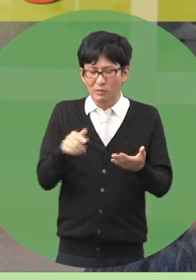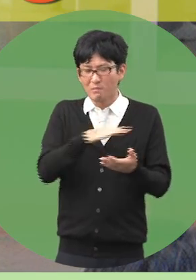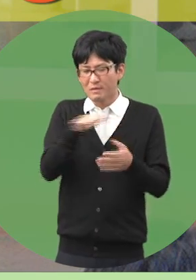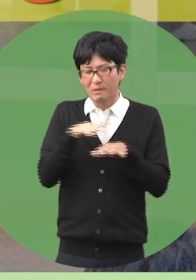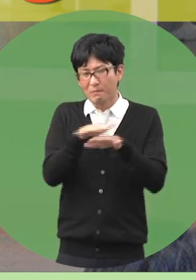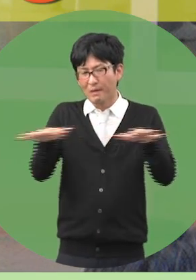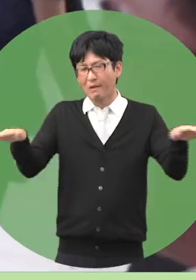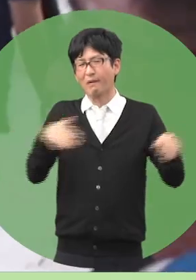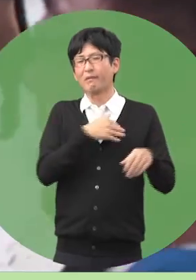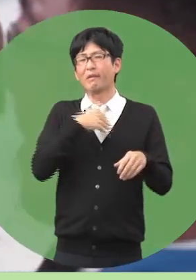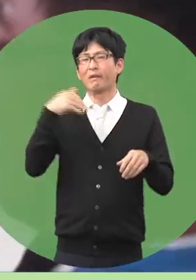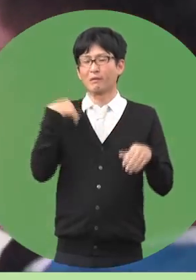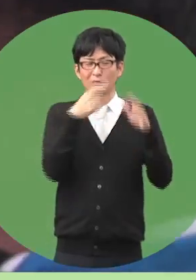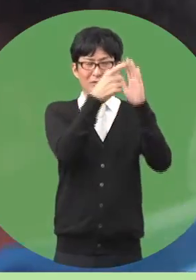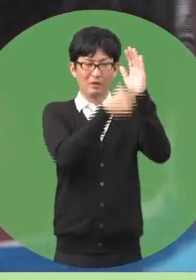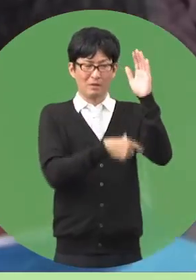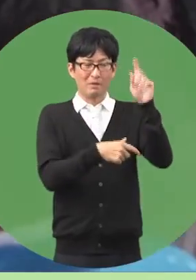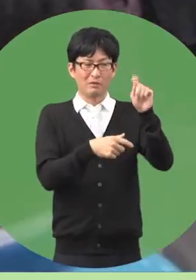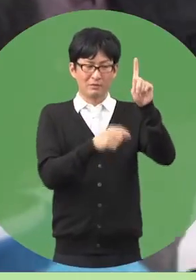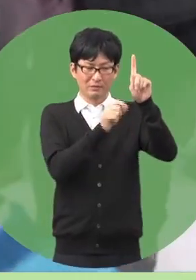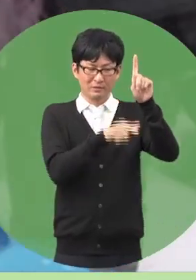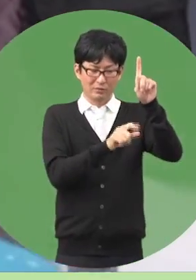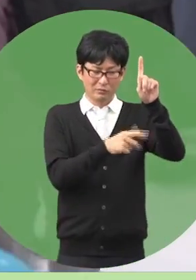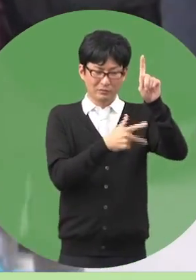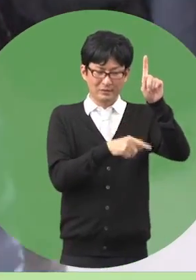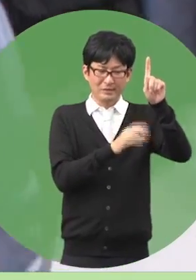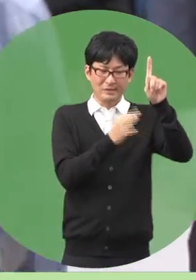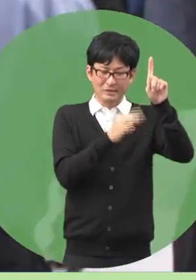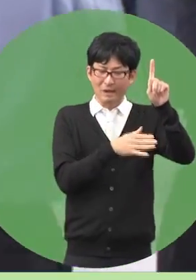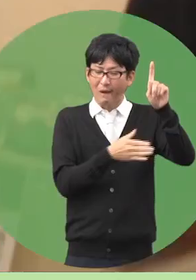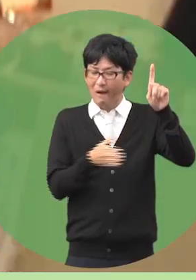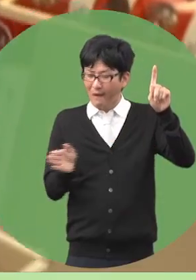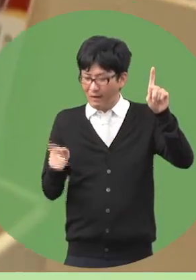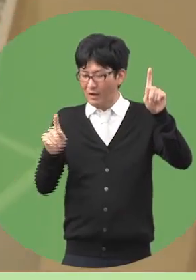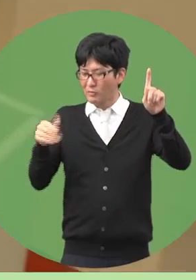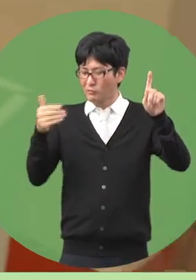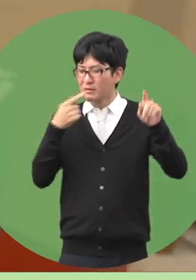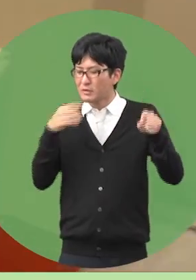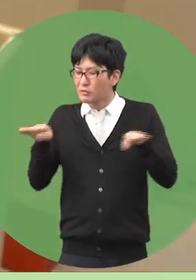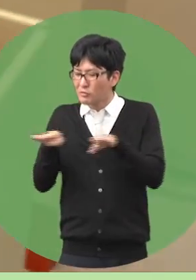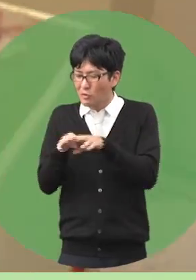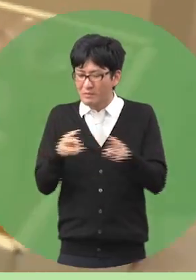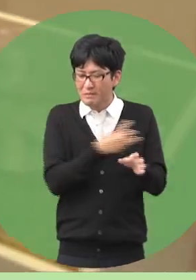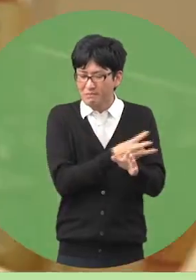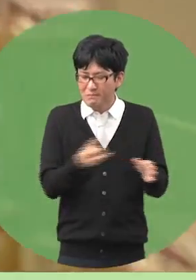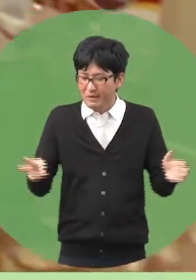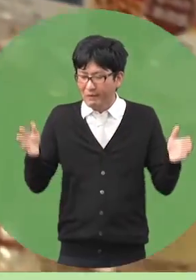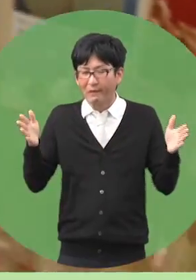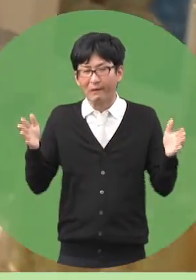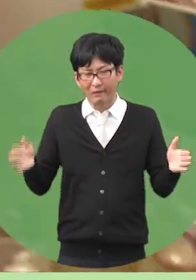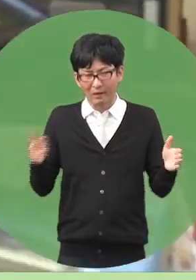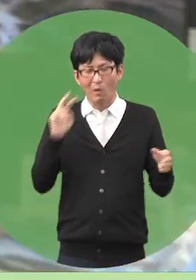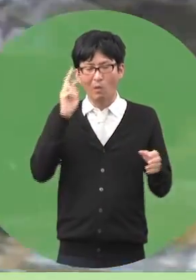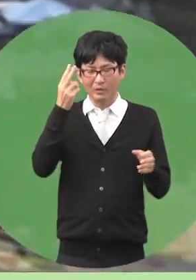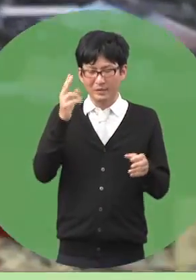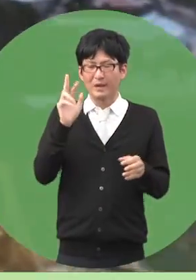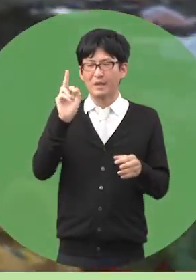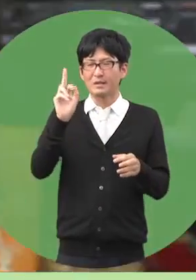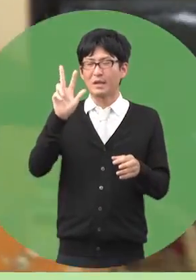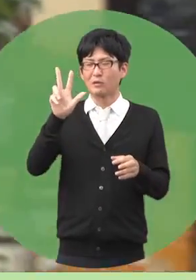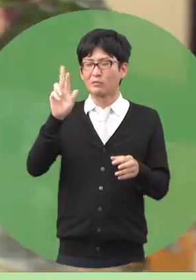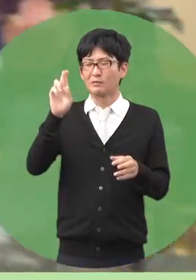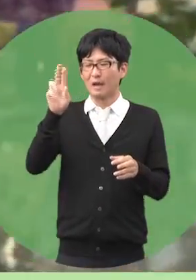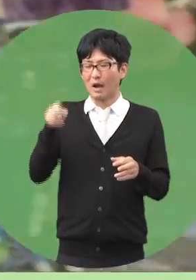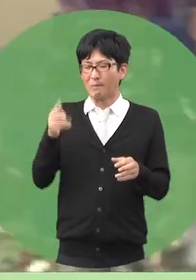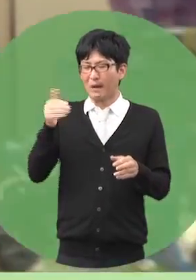がるをテーマに、今月17日金曜日から19日日曜日の3日間、沖縄セルラーパーク那覇で開